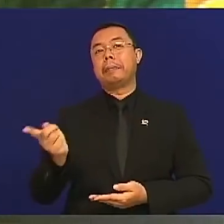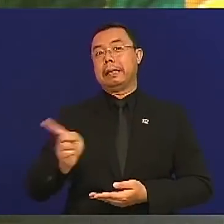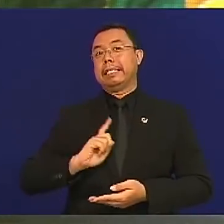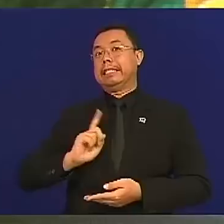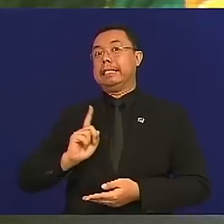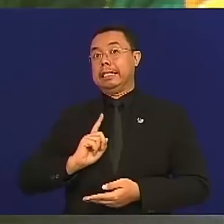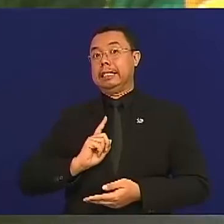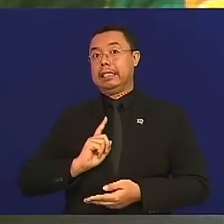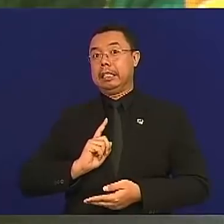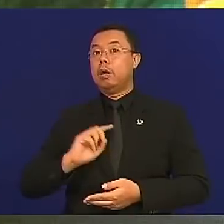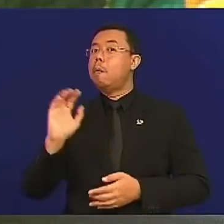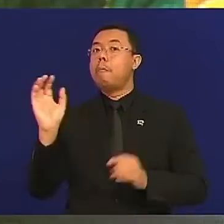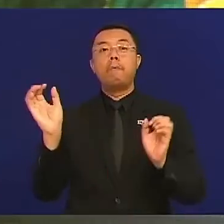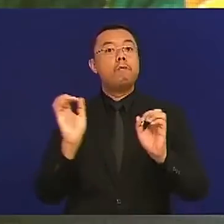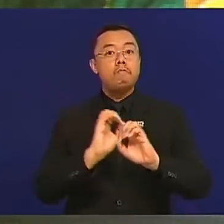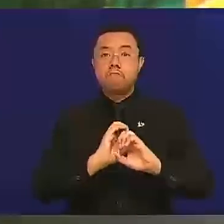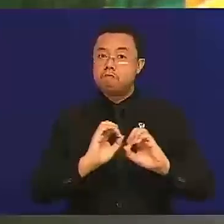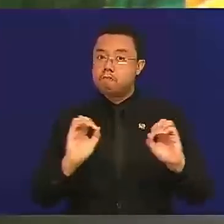sendiri belum